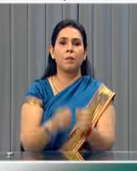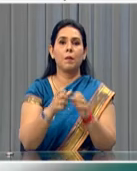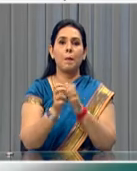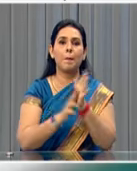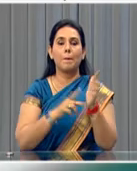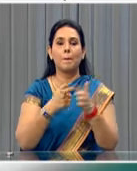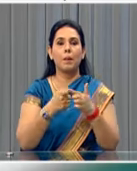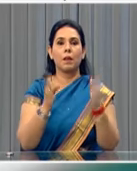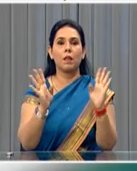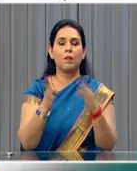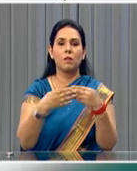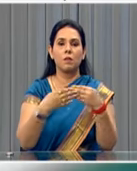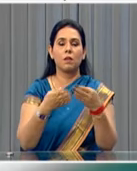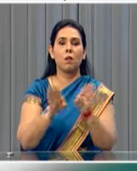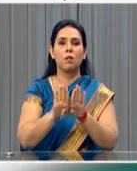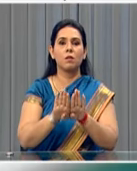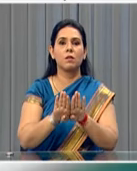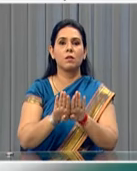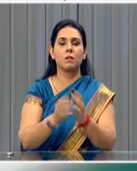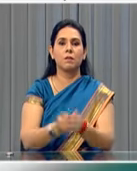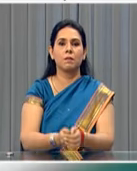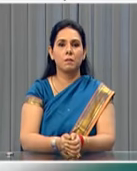बैंकों के दरवाजे बंद थे।